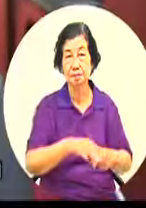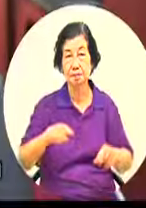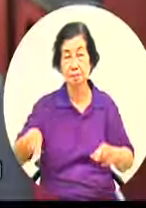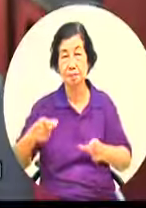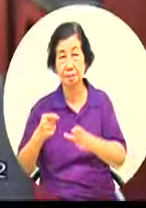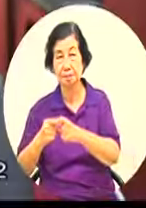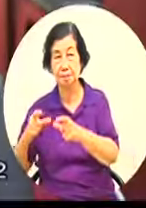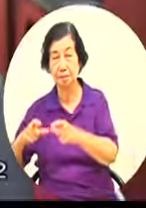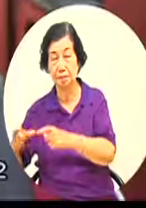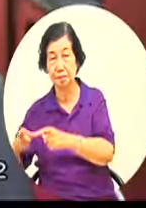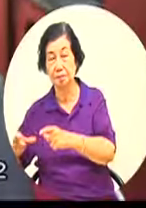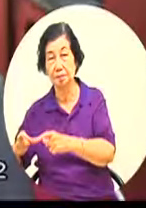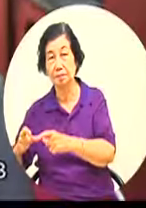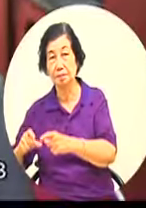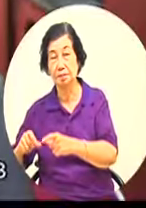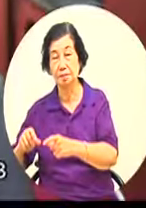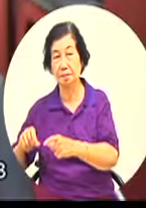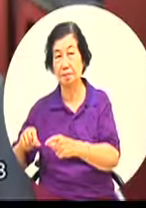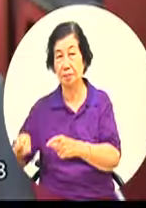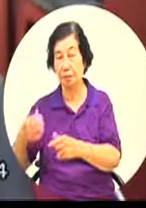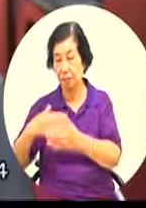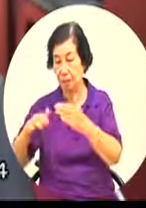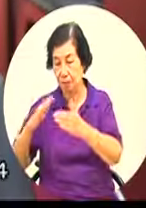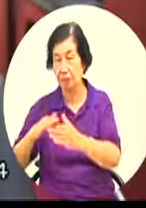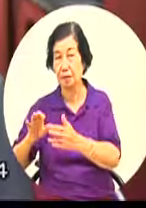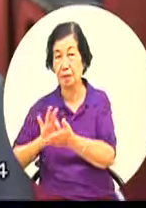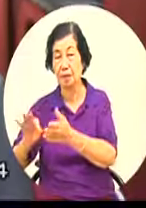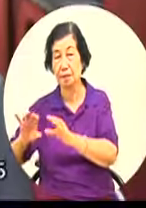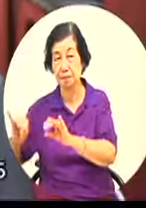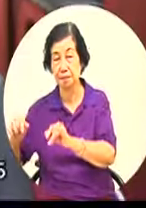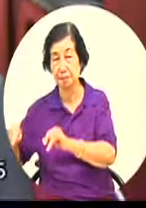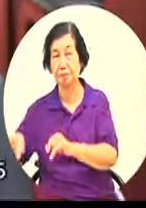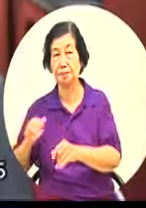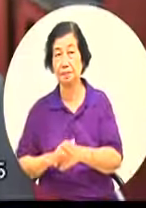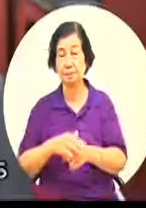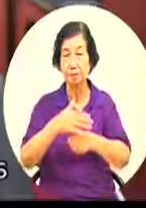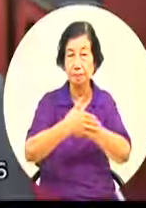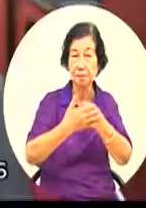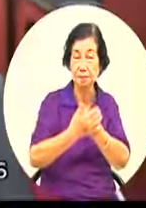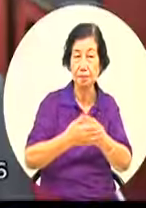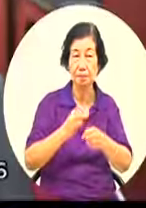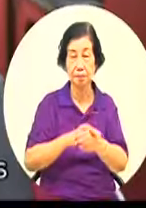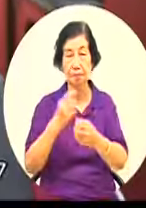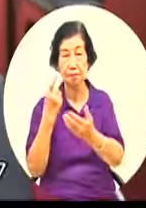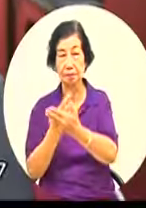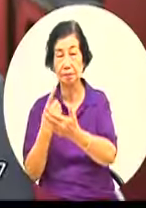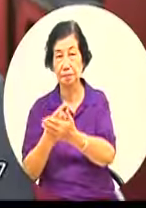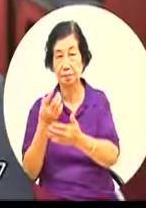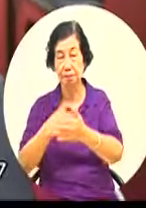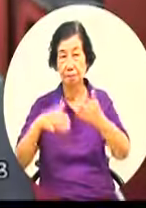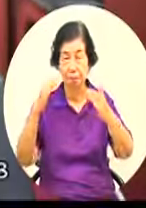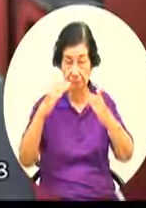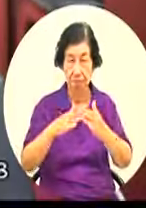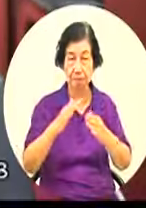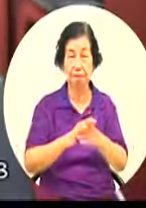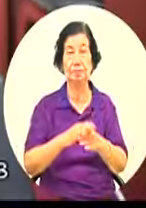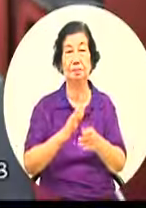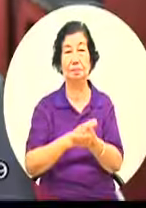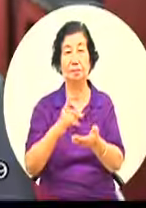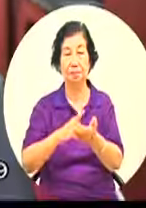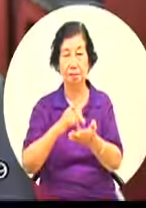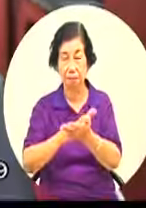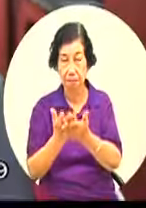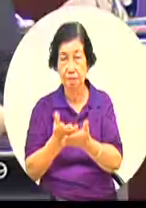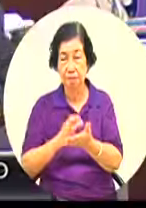提的，包含到我们图书馆的资源，包含到我们的各个学校图书资源的经费？局长，请回答。